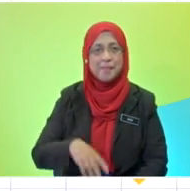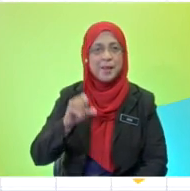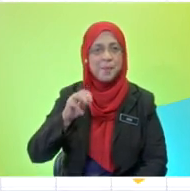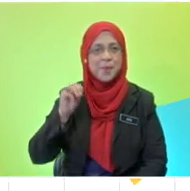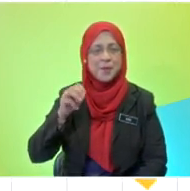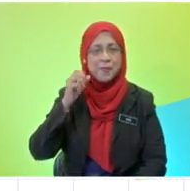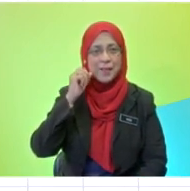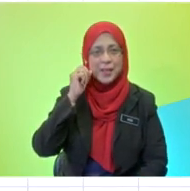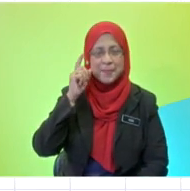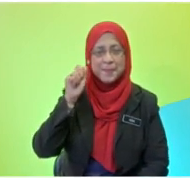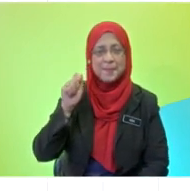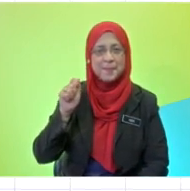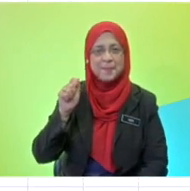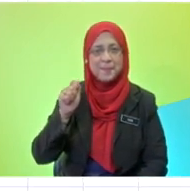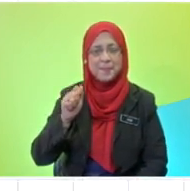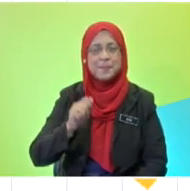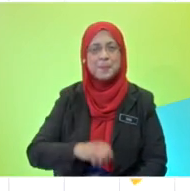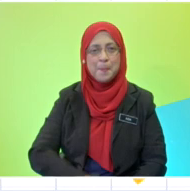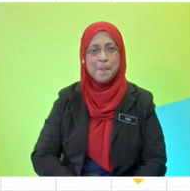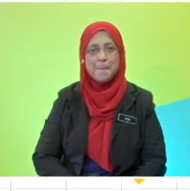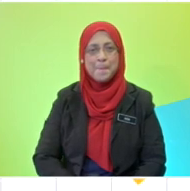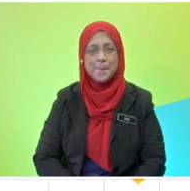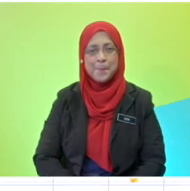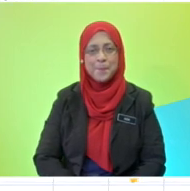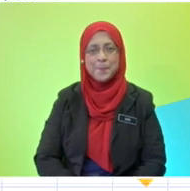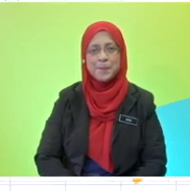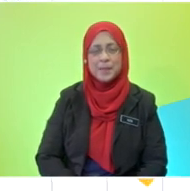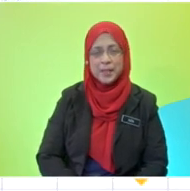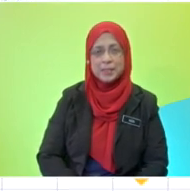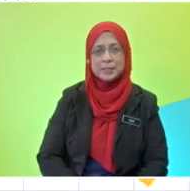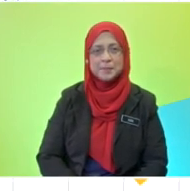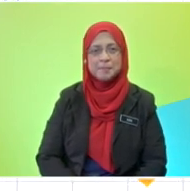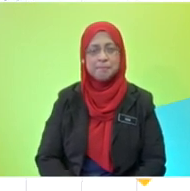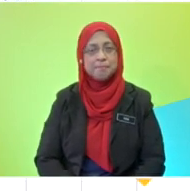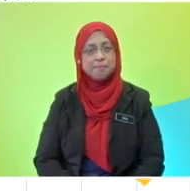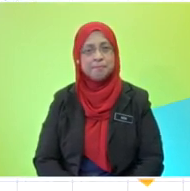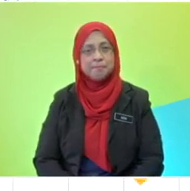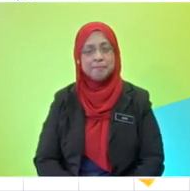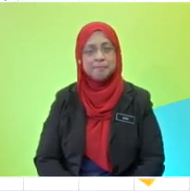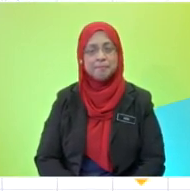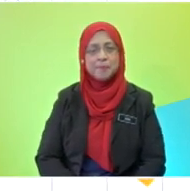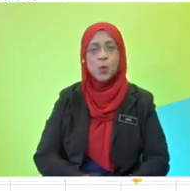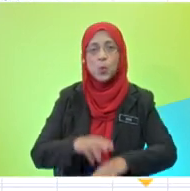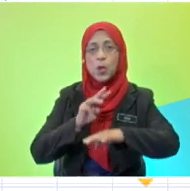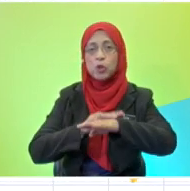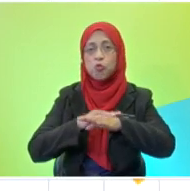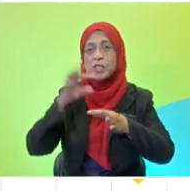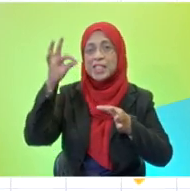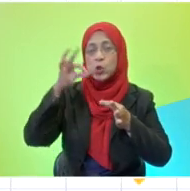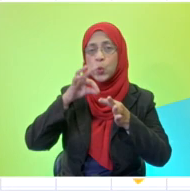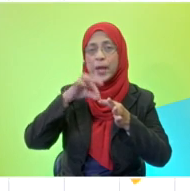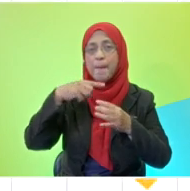ah kalau tak paham pun angkat kuning Oke semua paham so kita akan teruskan Oke kita akan tengok waktu mengeluarkan